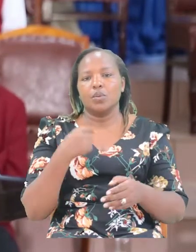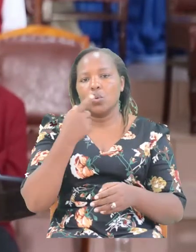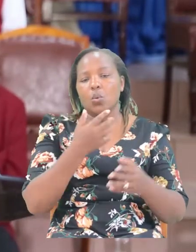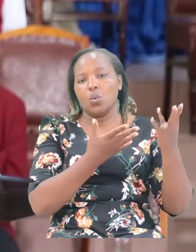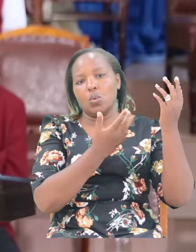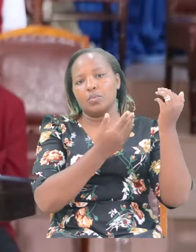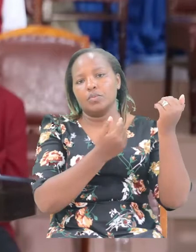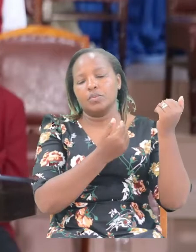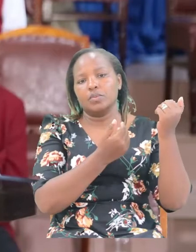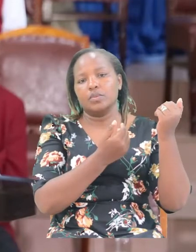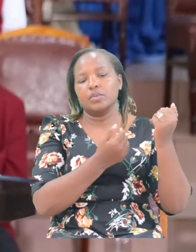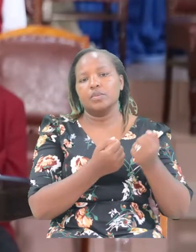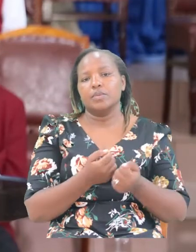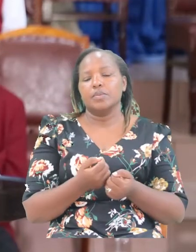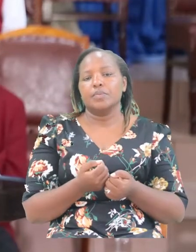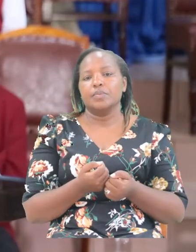tumaini,